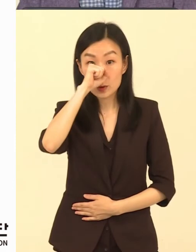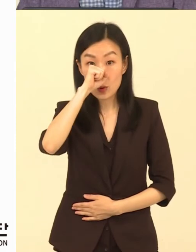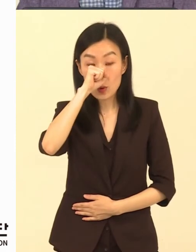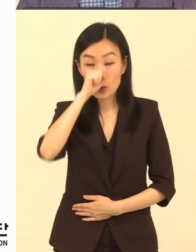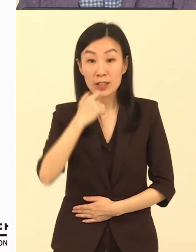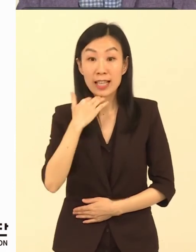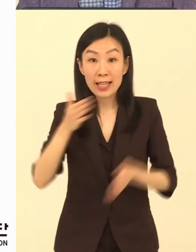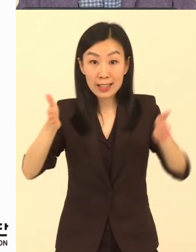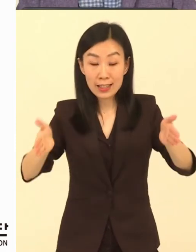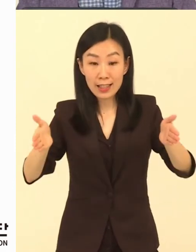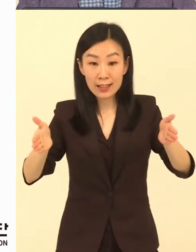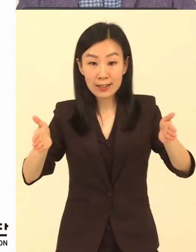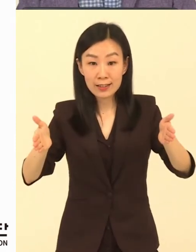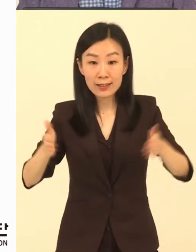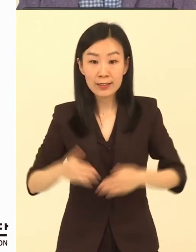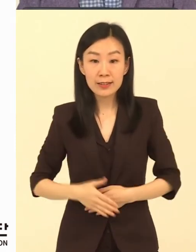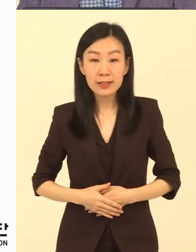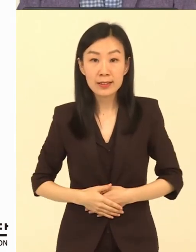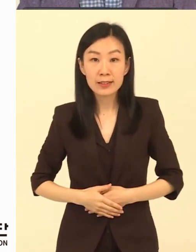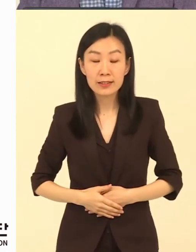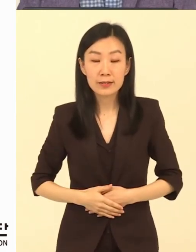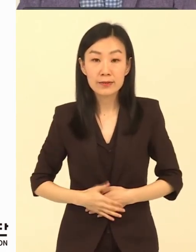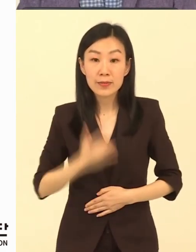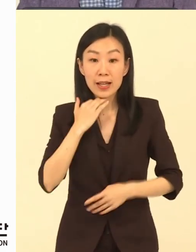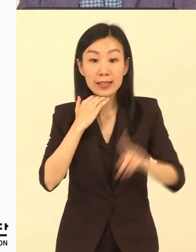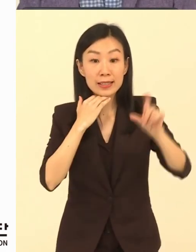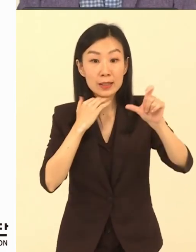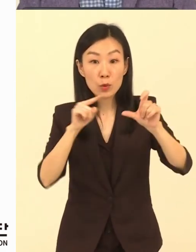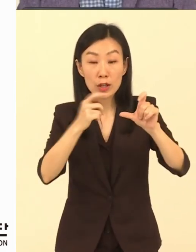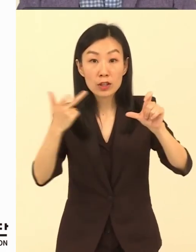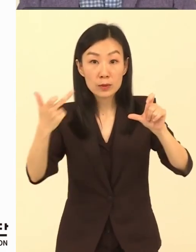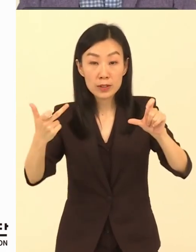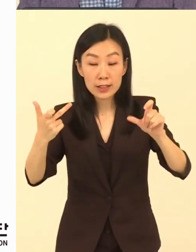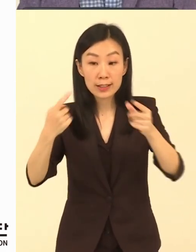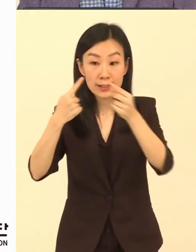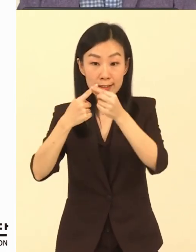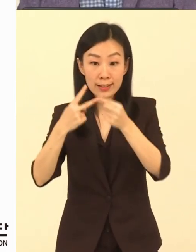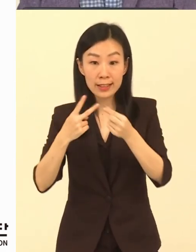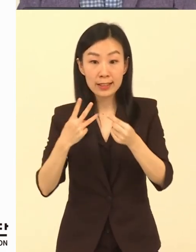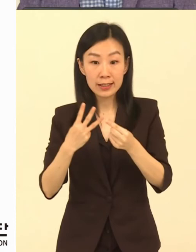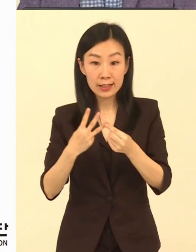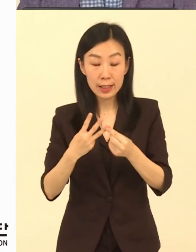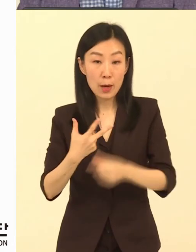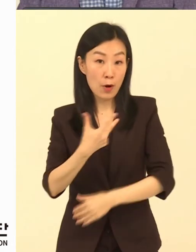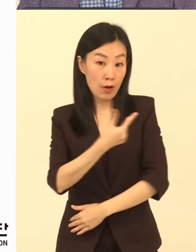이는 15에서 17세는 3회 접종이